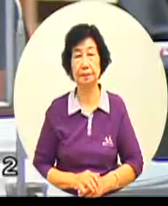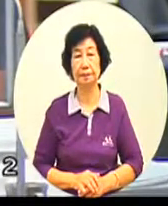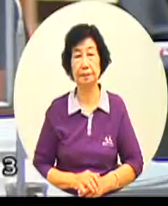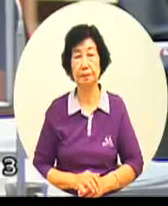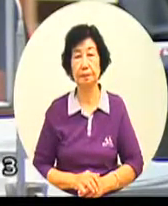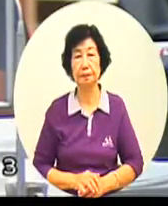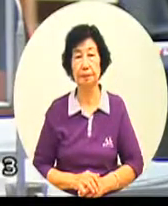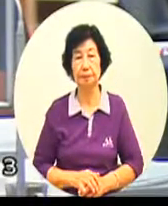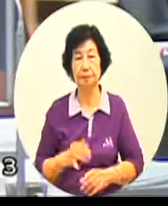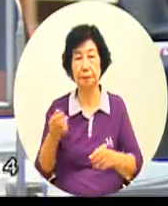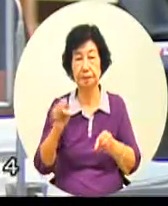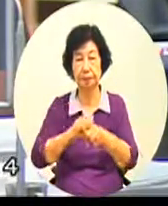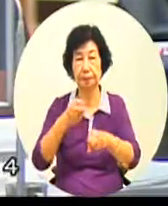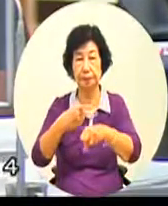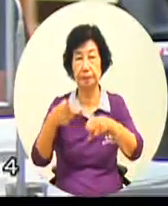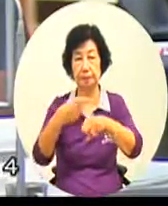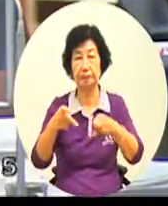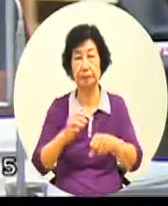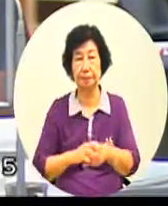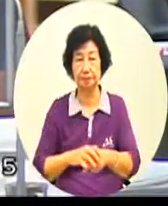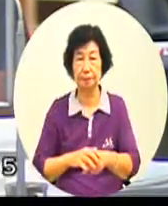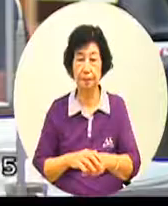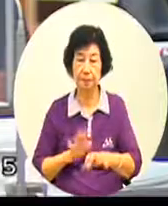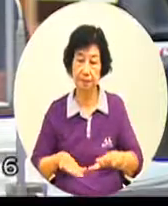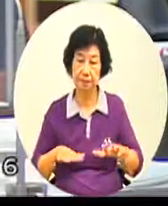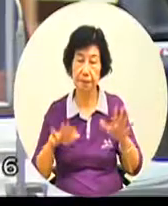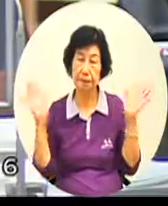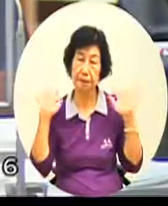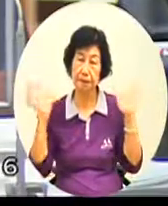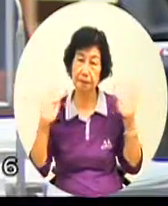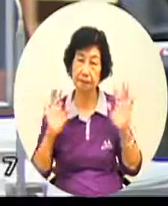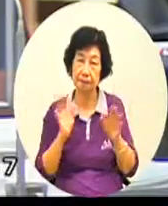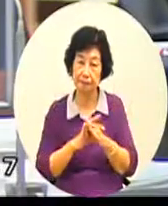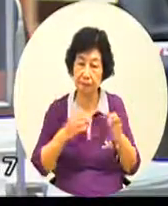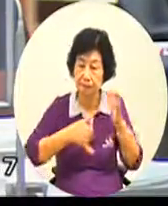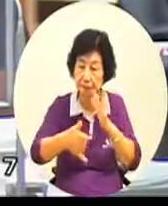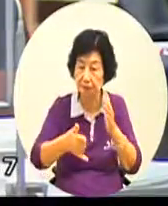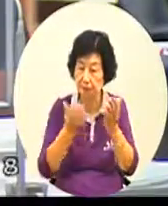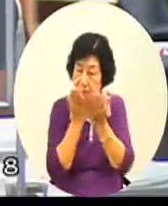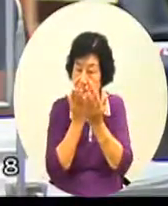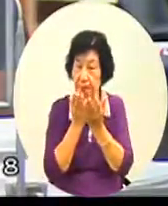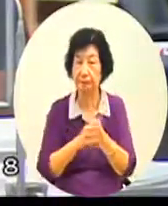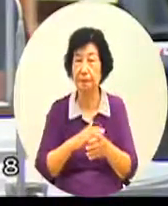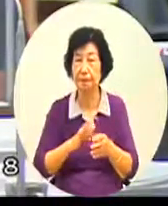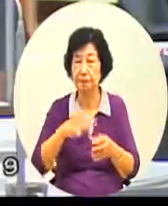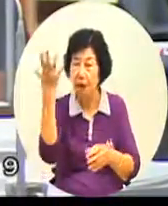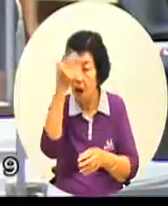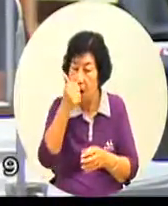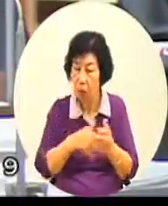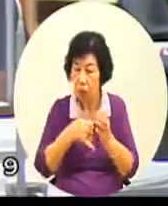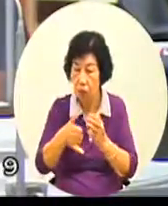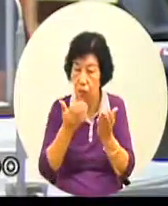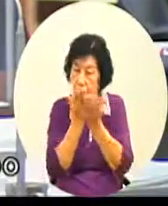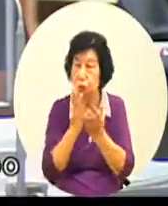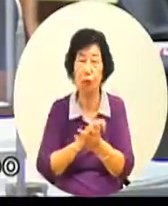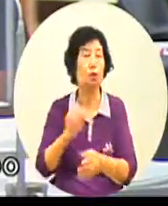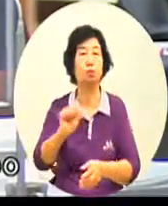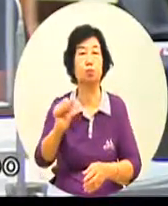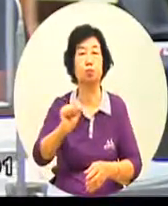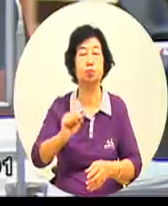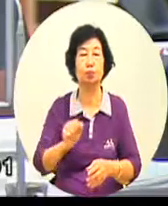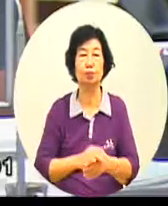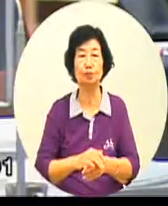好，再2分钟。 小孩子啊，哈，去那边读书就可以，老人家去那边又就不行，这有点两条